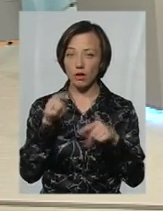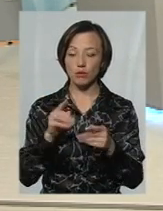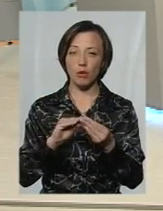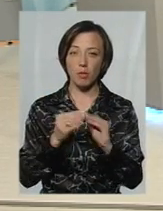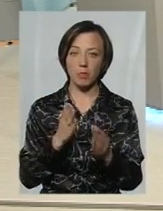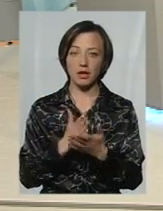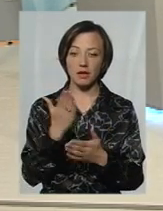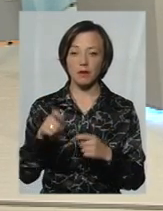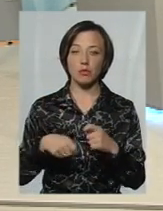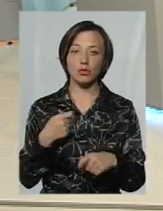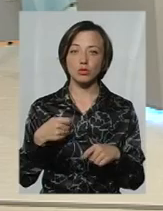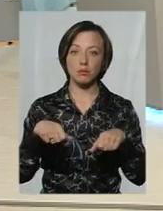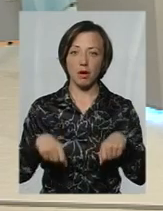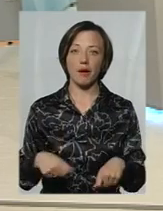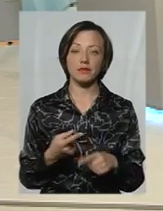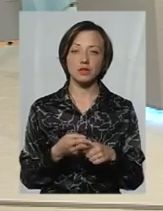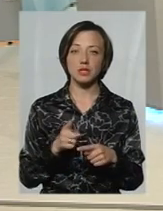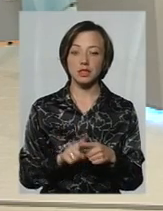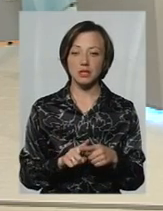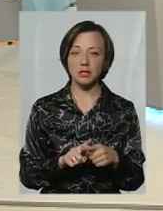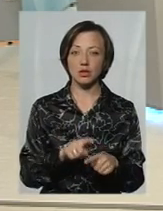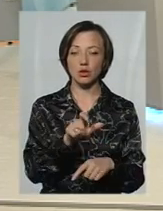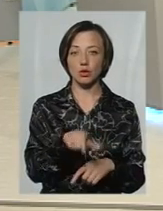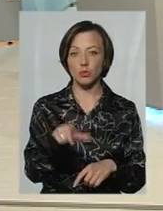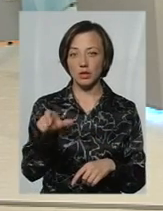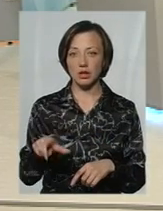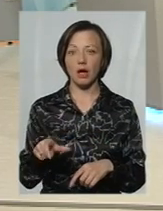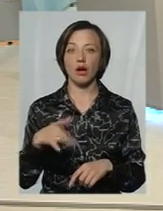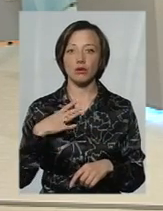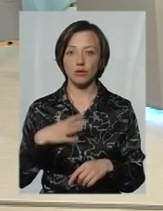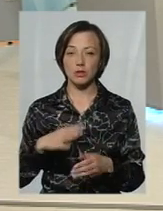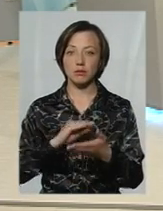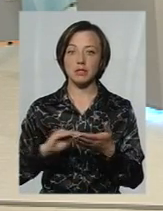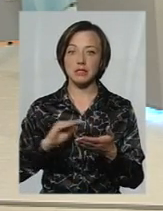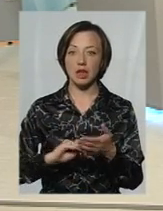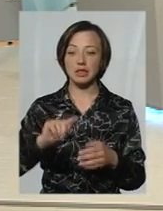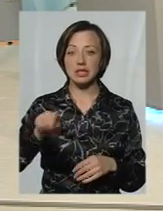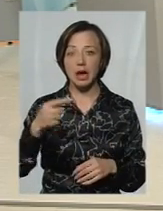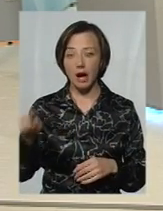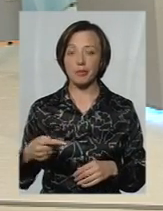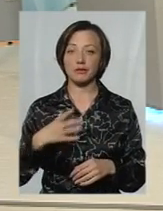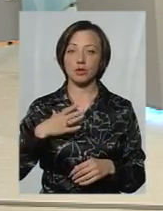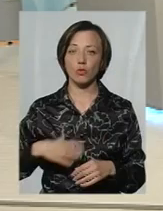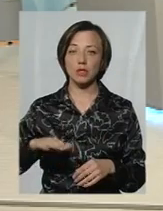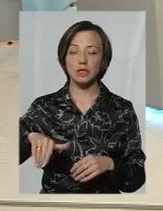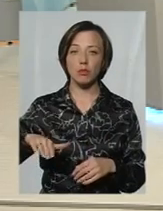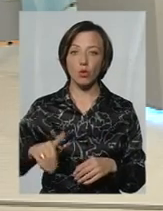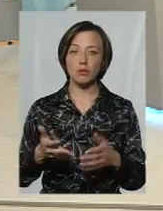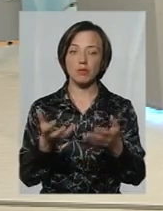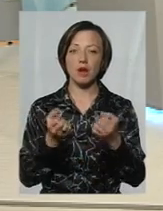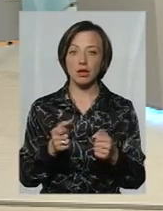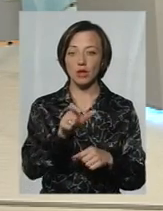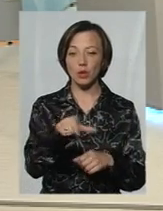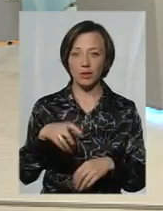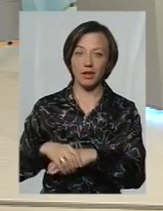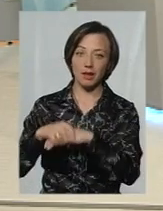проблема, ви порушуєте право тієї чи іншої людини, а доводиться писати запити, доводиться потім брати тих людей